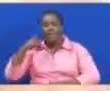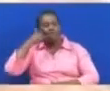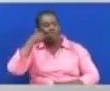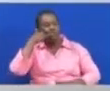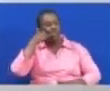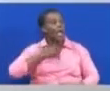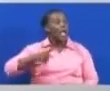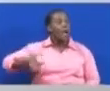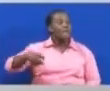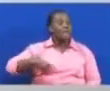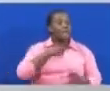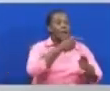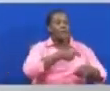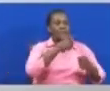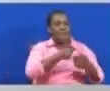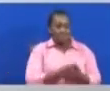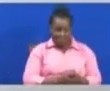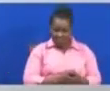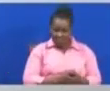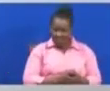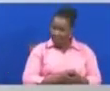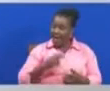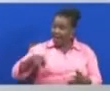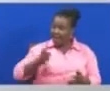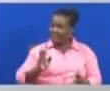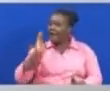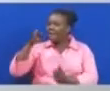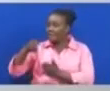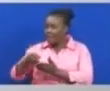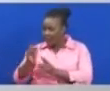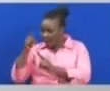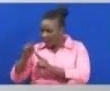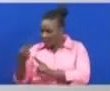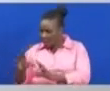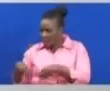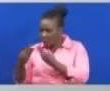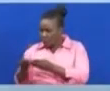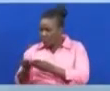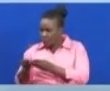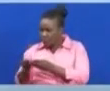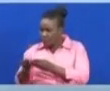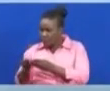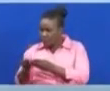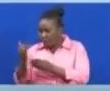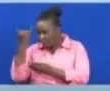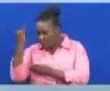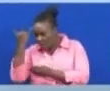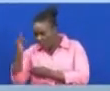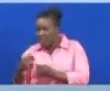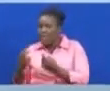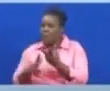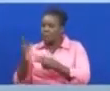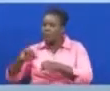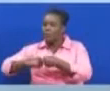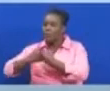na afisa ugani mara moja ataweza kufika shambani kwa mkulima huyo kuweza kutatua changamoto zilizopo. Serikali inasema